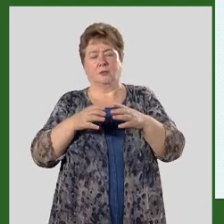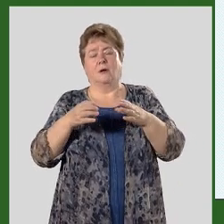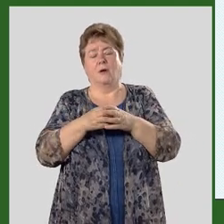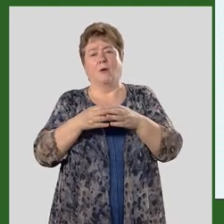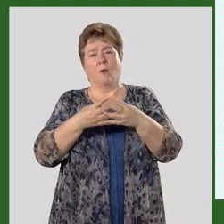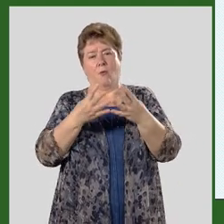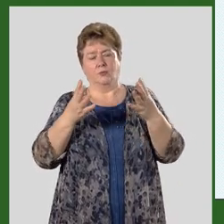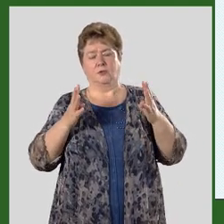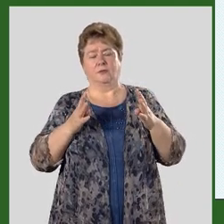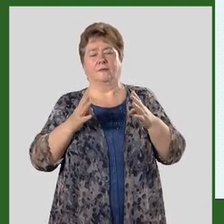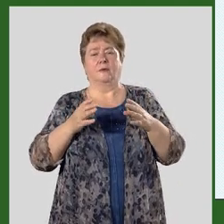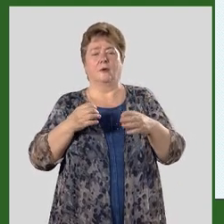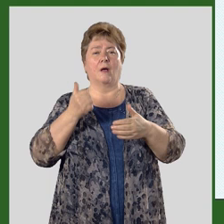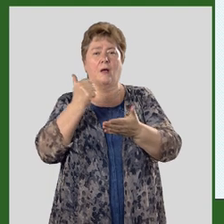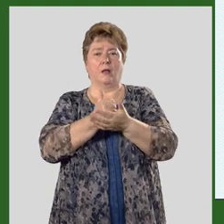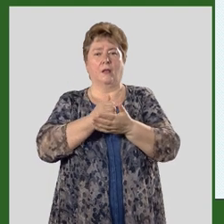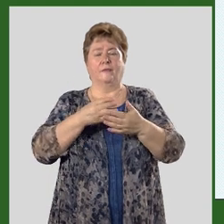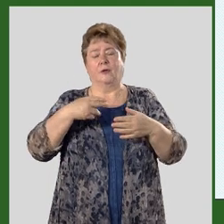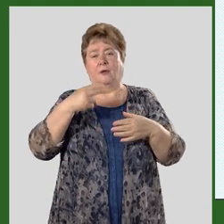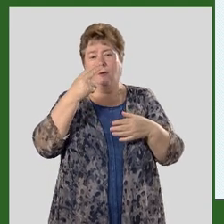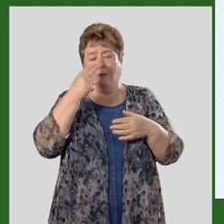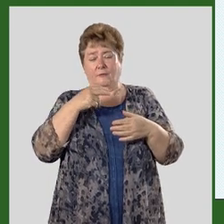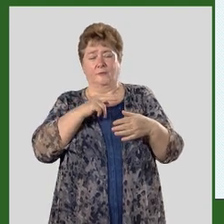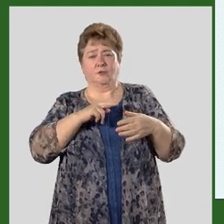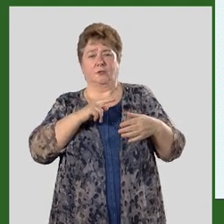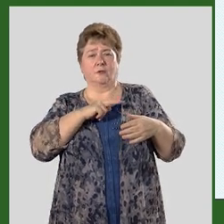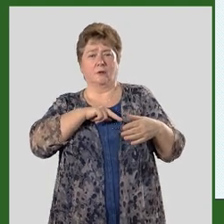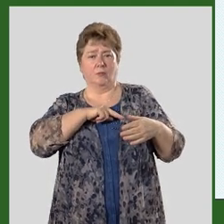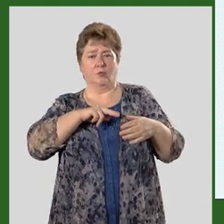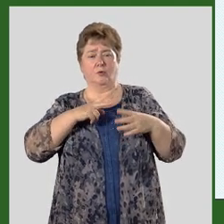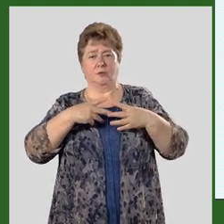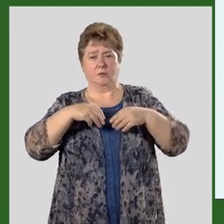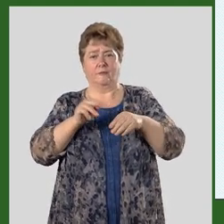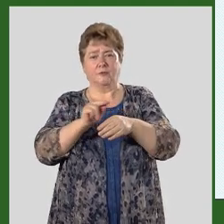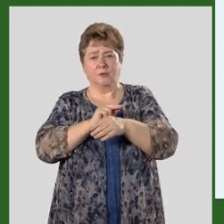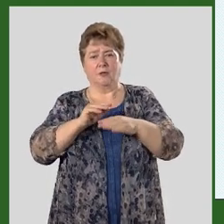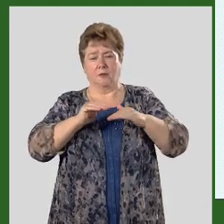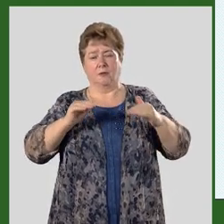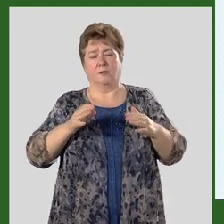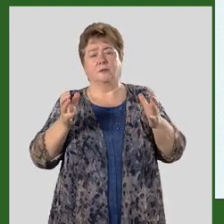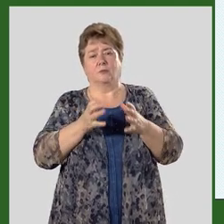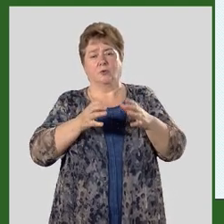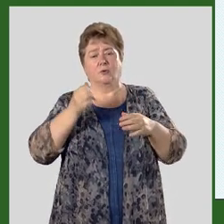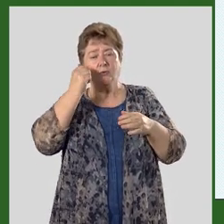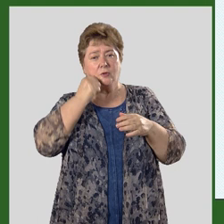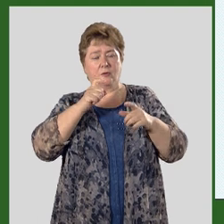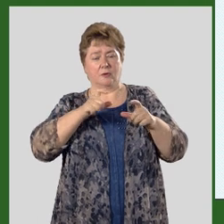общества. Основные функции семьи – воспитание детей, забота о пожилых